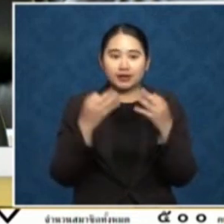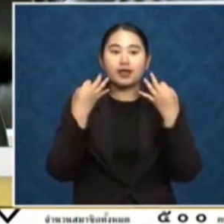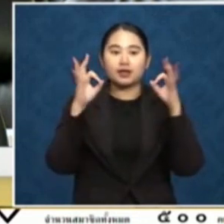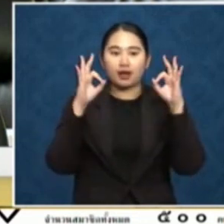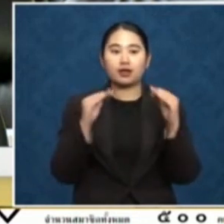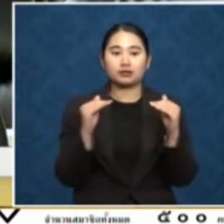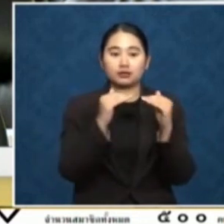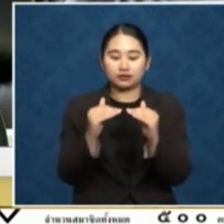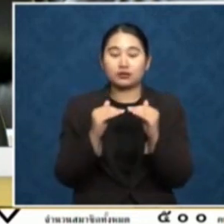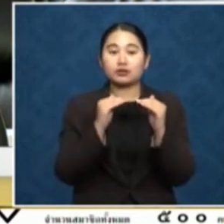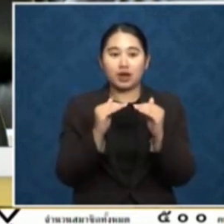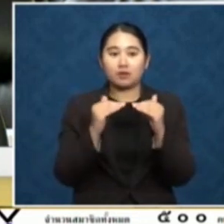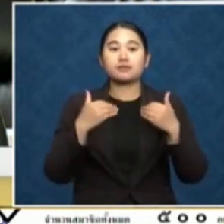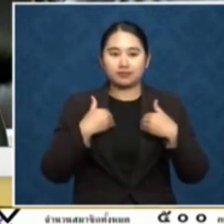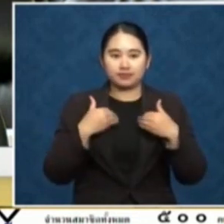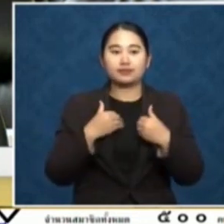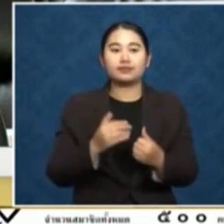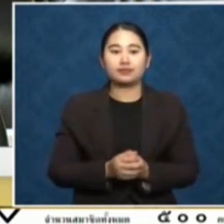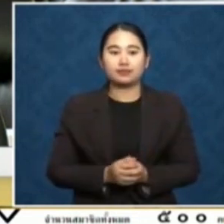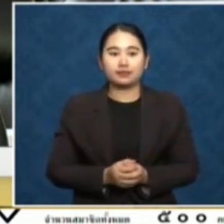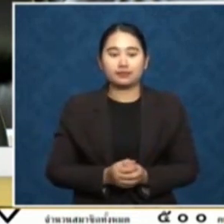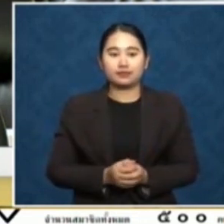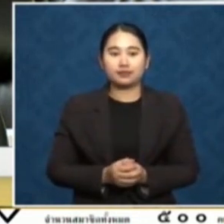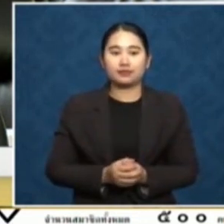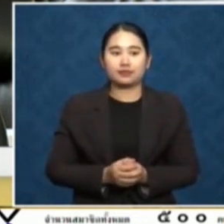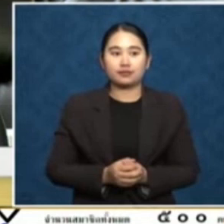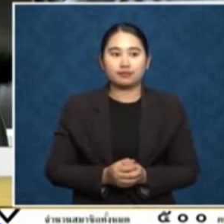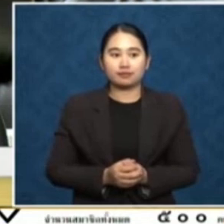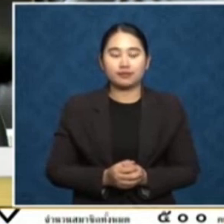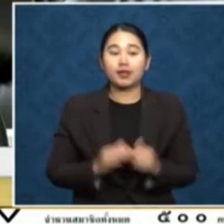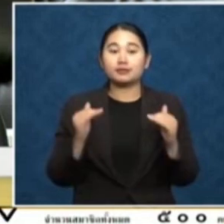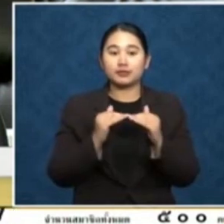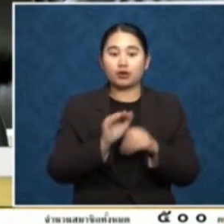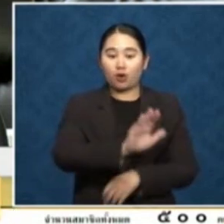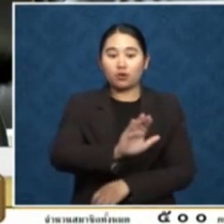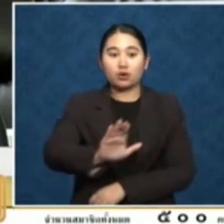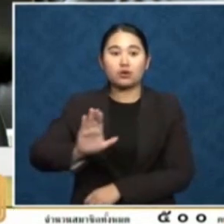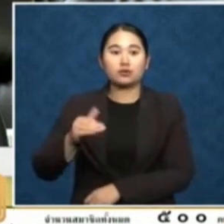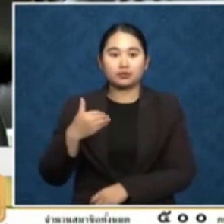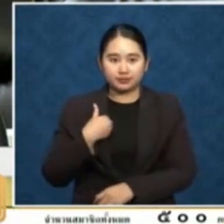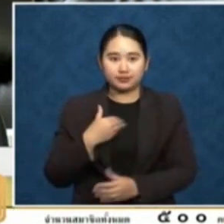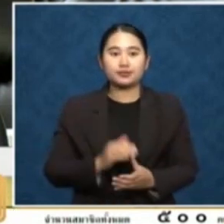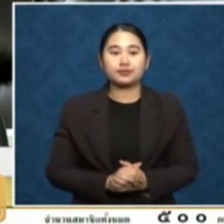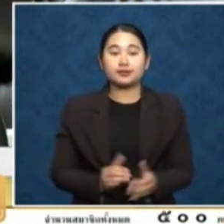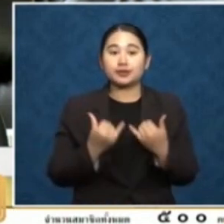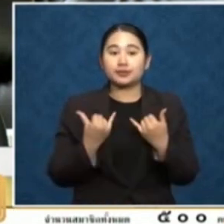ทุกวันนี้ก็เป็นสิทธิเสรีภาพเท่าเทียมเสมอภาคเท่ากันของทุก